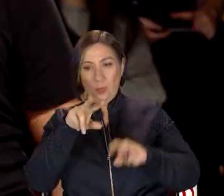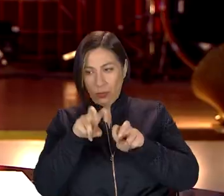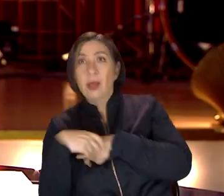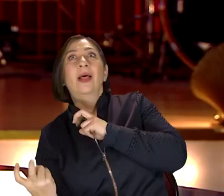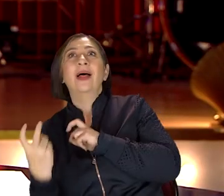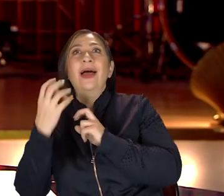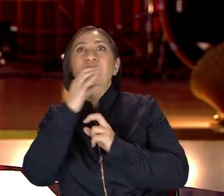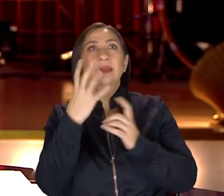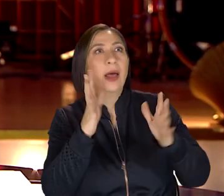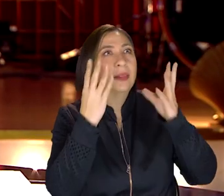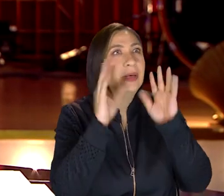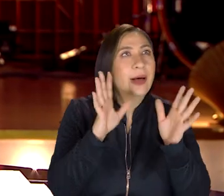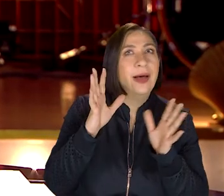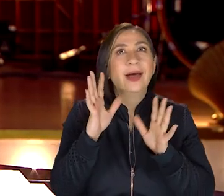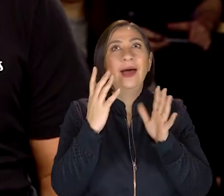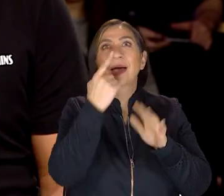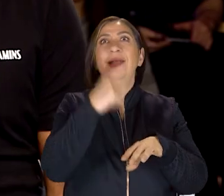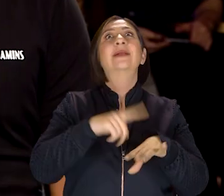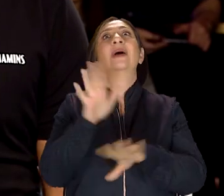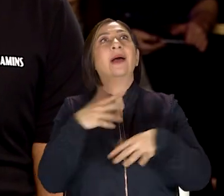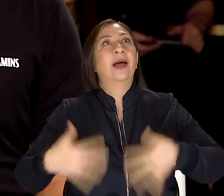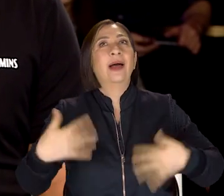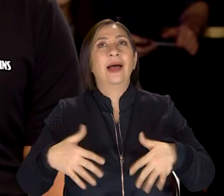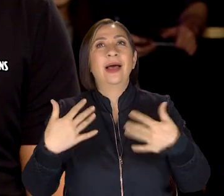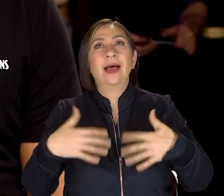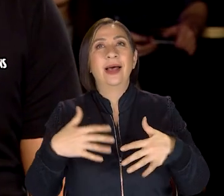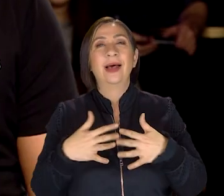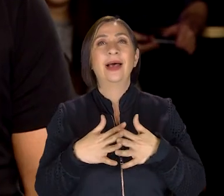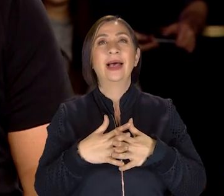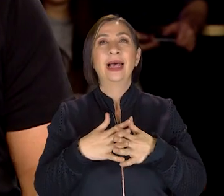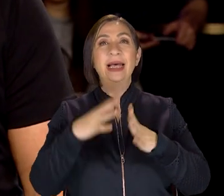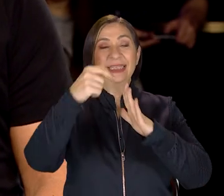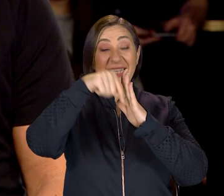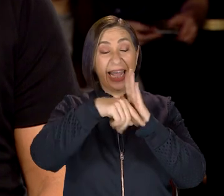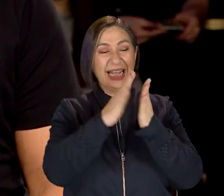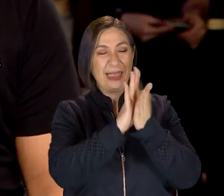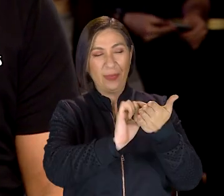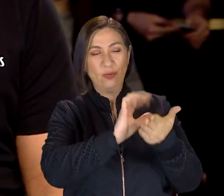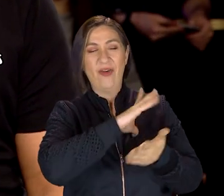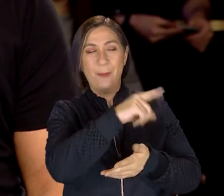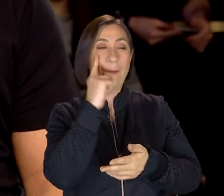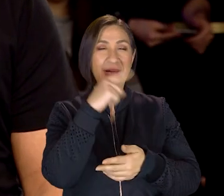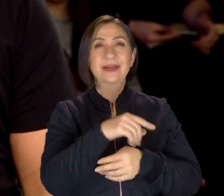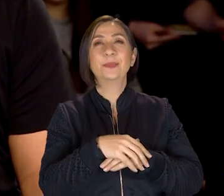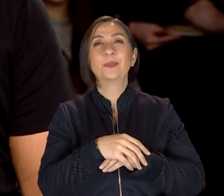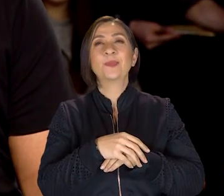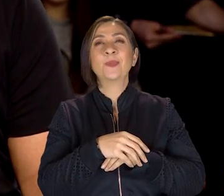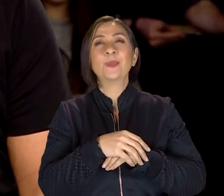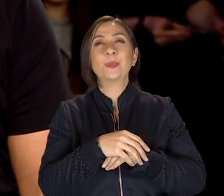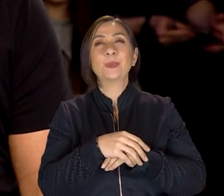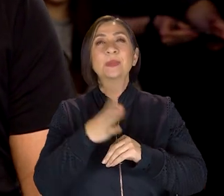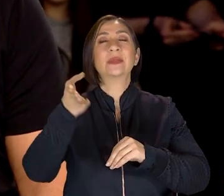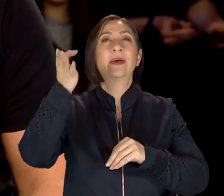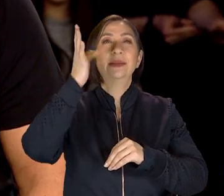düşeceğiz yani. Hani ne falan hani inanamıyoruz. Neyse detayları kitaptan yazıyorum zaten de.